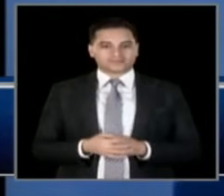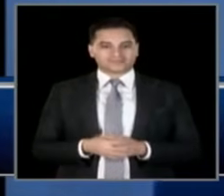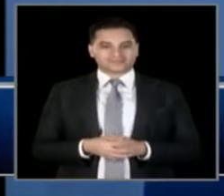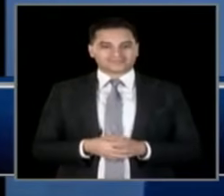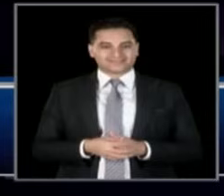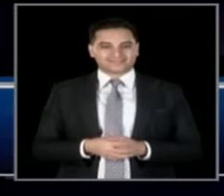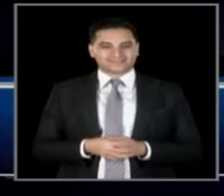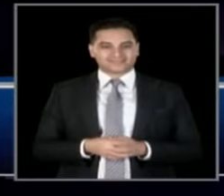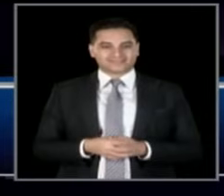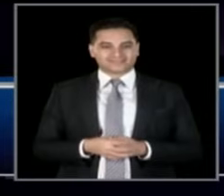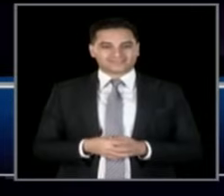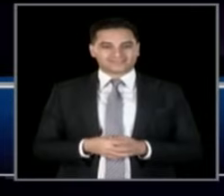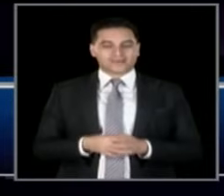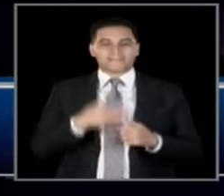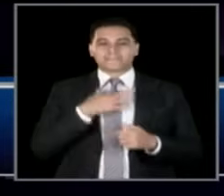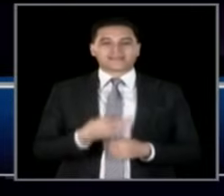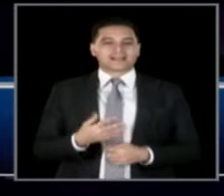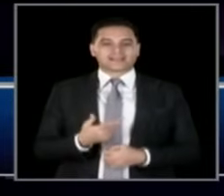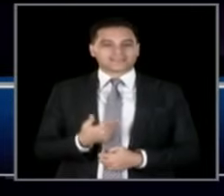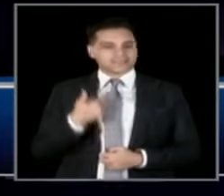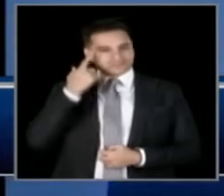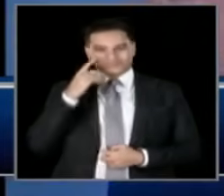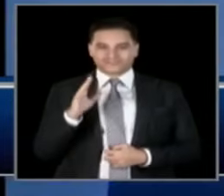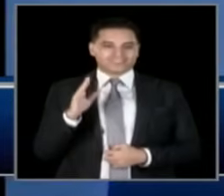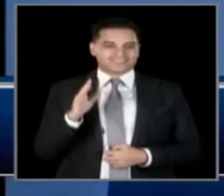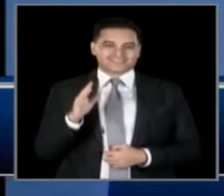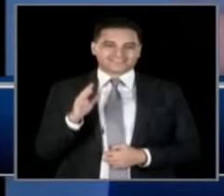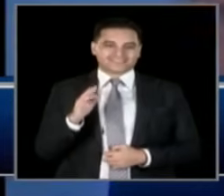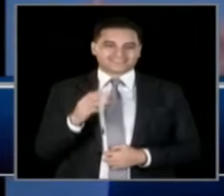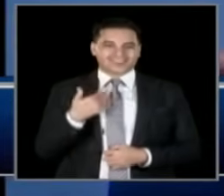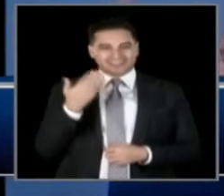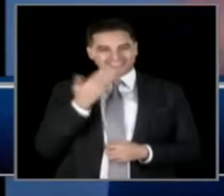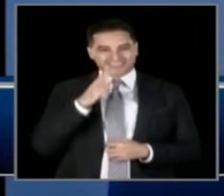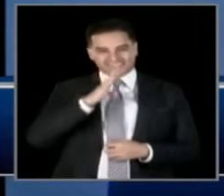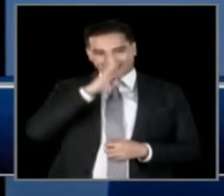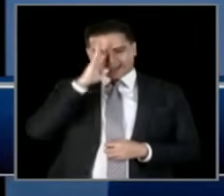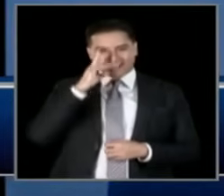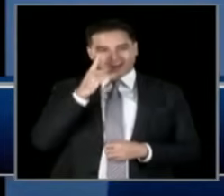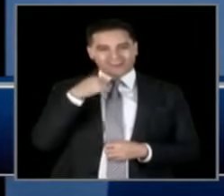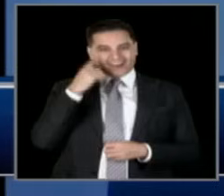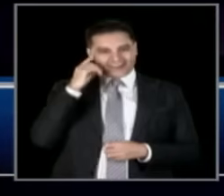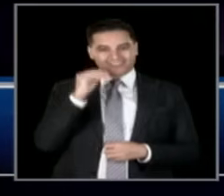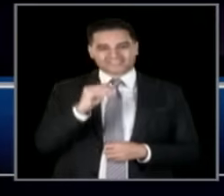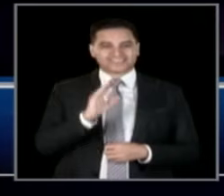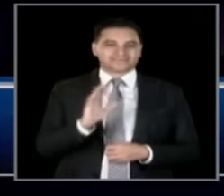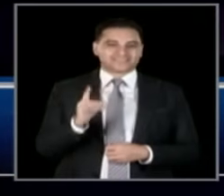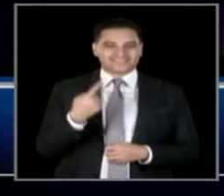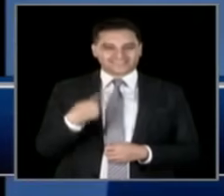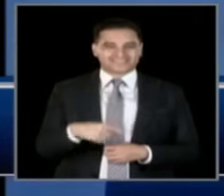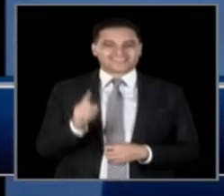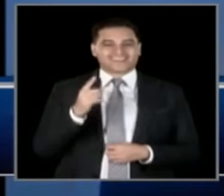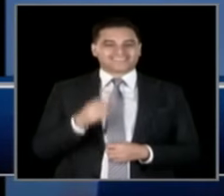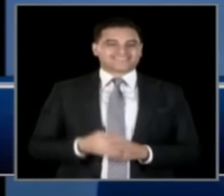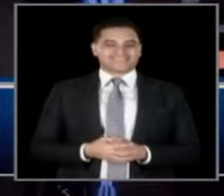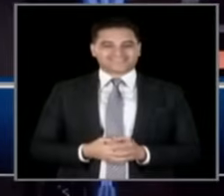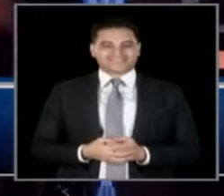لا ايوه. طب ميداليا ايه؟ مش فاكره والله. لا مش فاكره، انا ذاكرت العراق، هو فيها واحد بس انا حفظته بس. الله عليك، اجابه